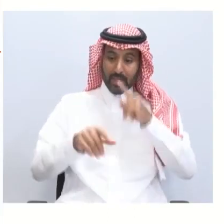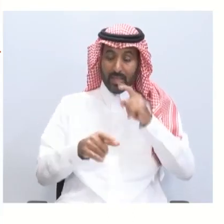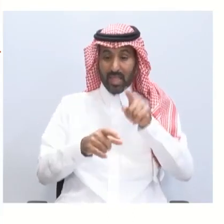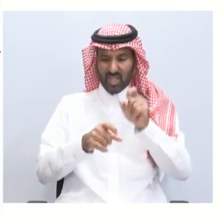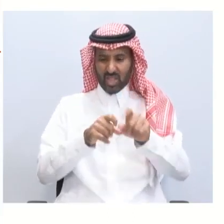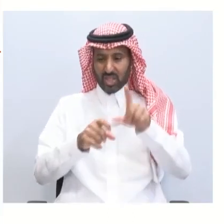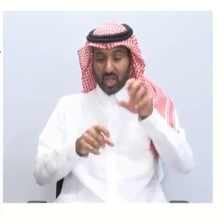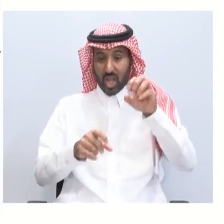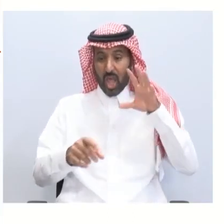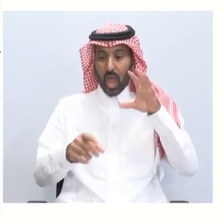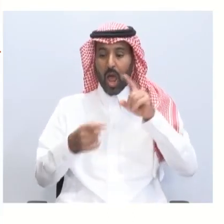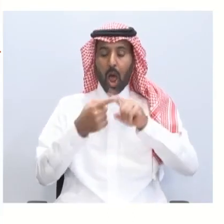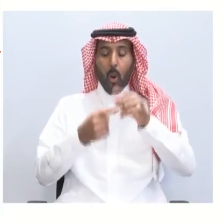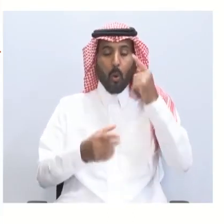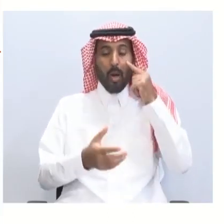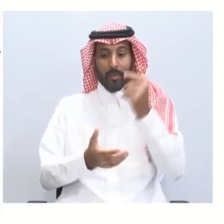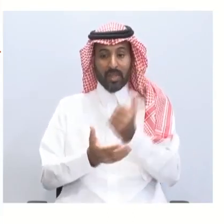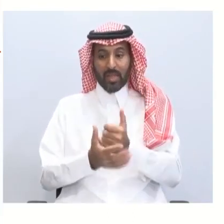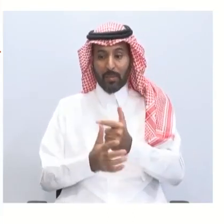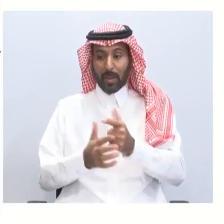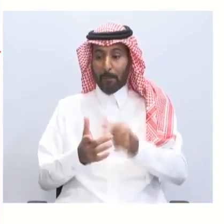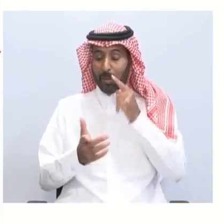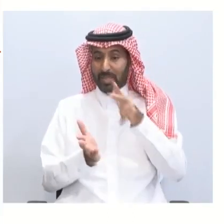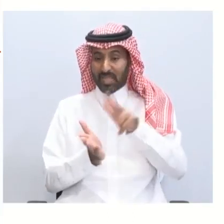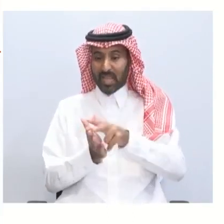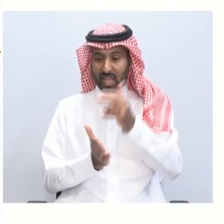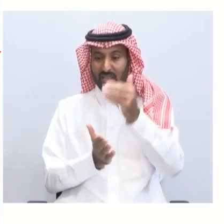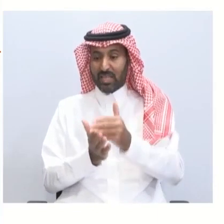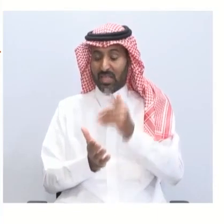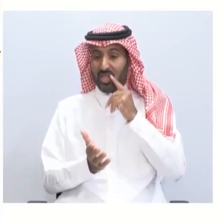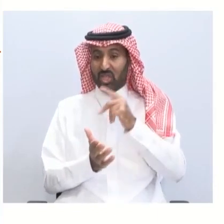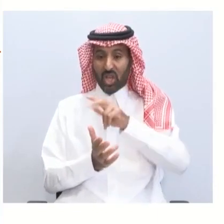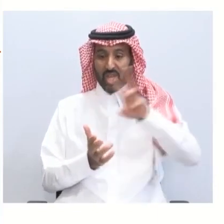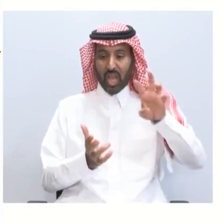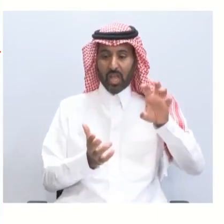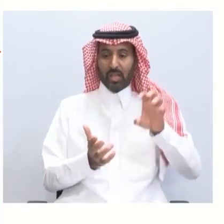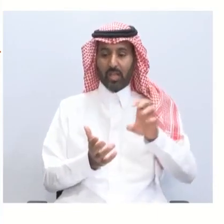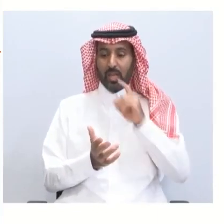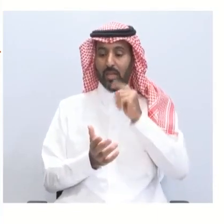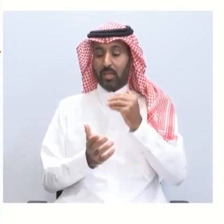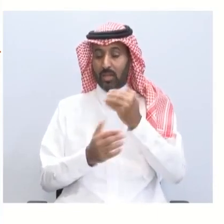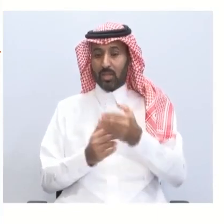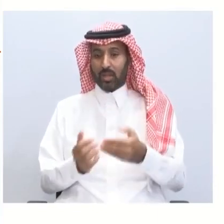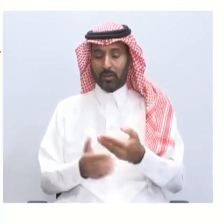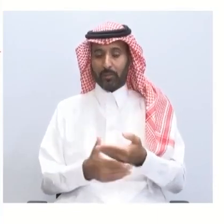التشغيل او بتثبيت برمجيه من برمجيات الشركات